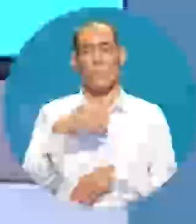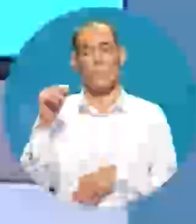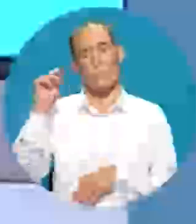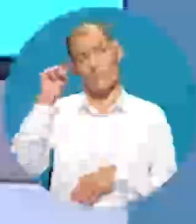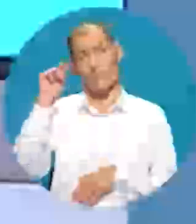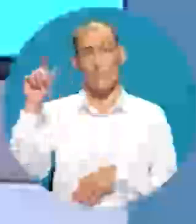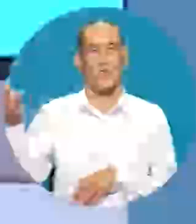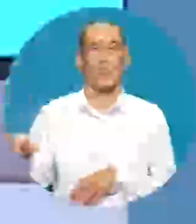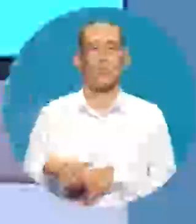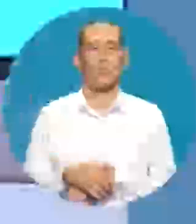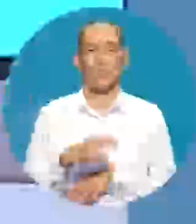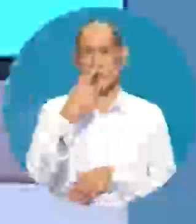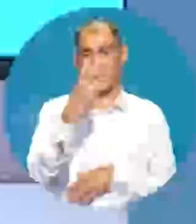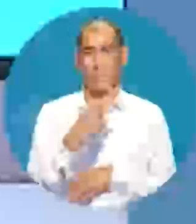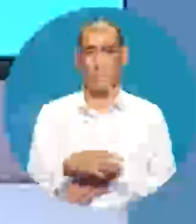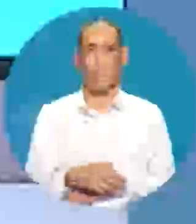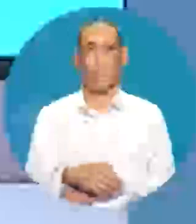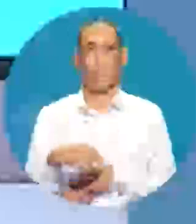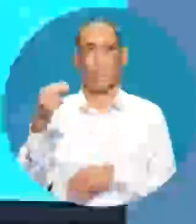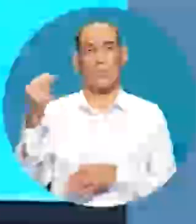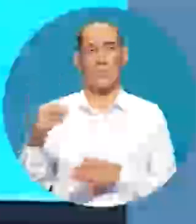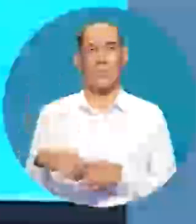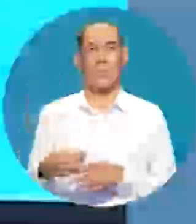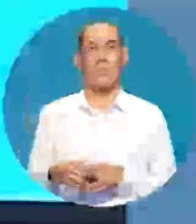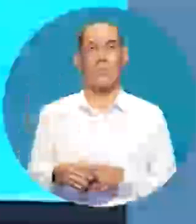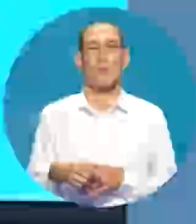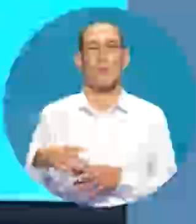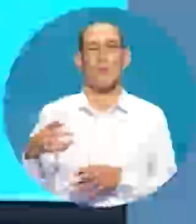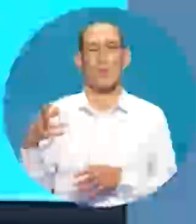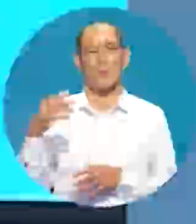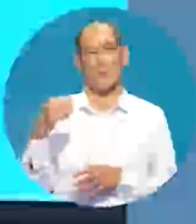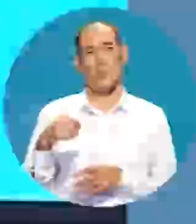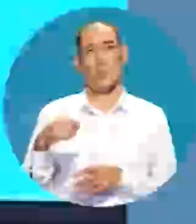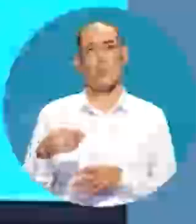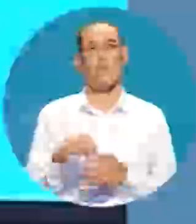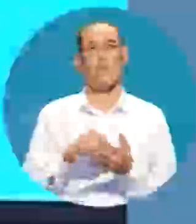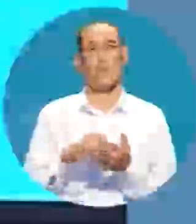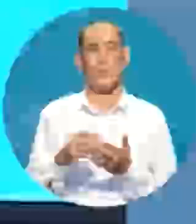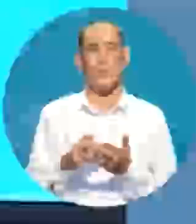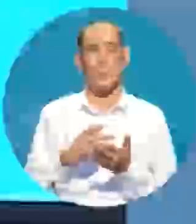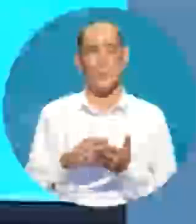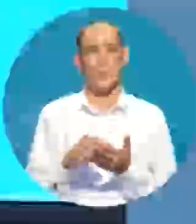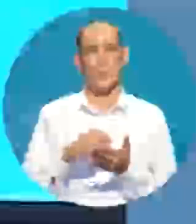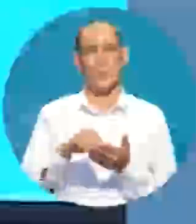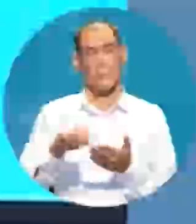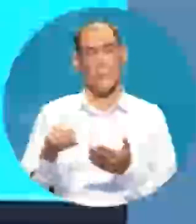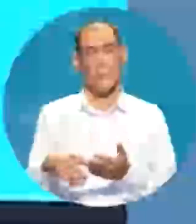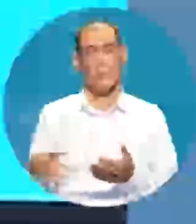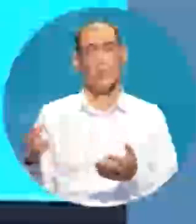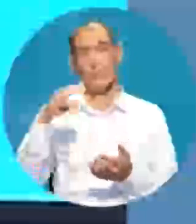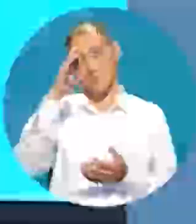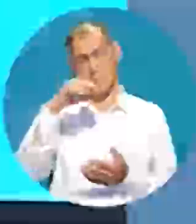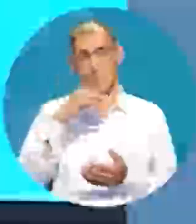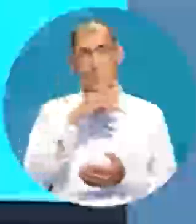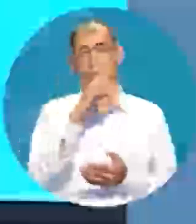Оқушылар көріп тұрған суреттердің атларын ал жазбай, дәптерлеріңізге жазып алың.